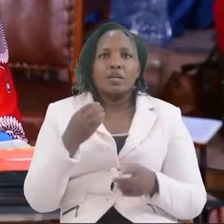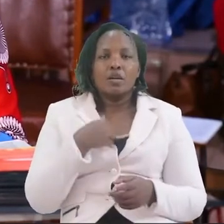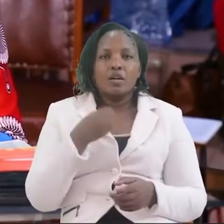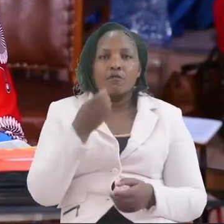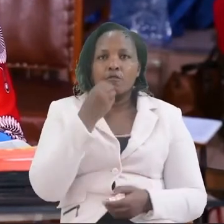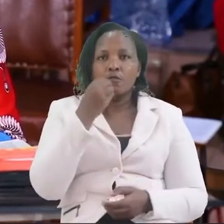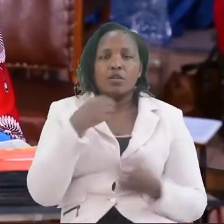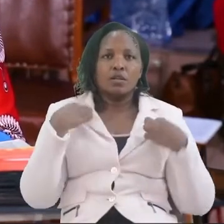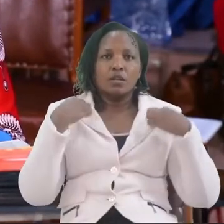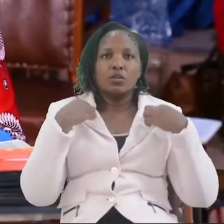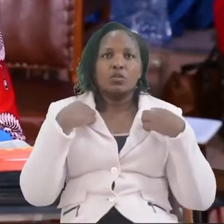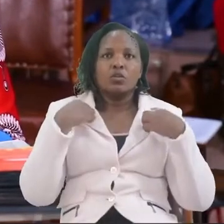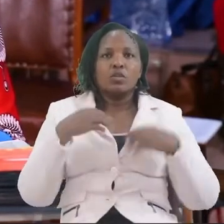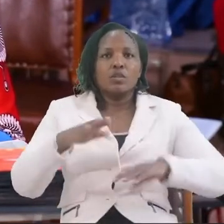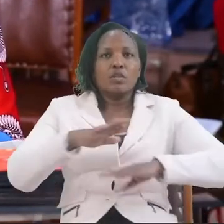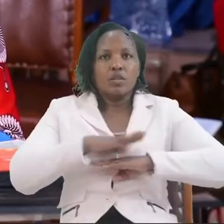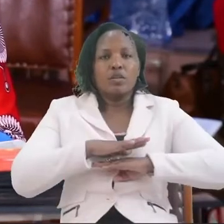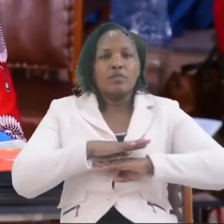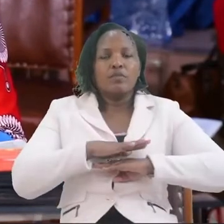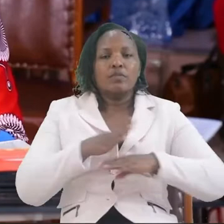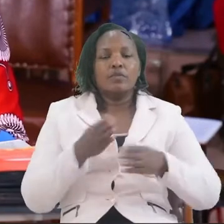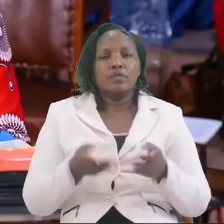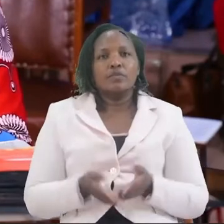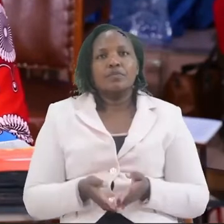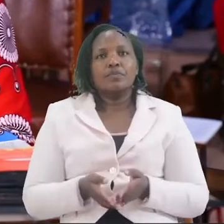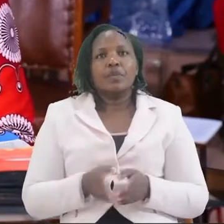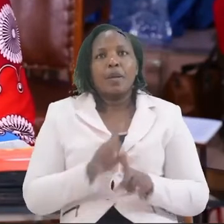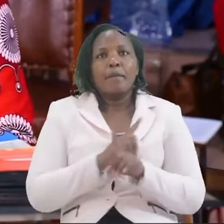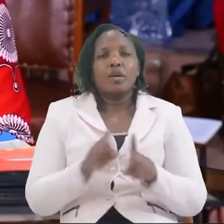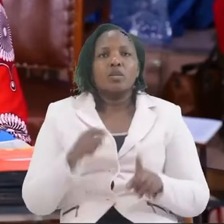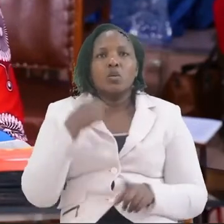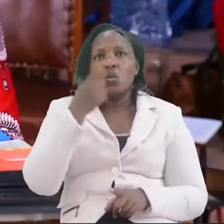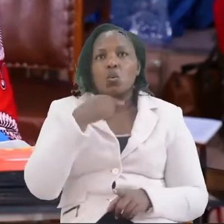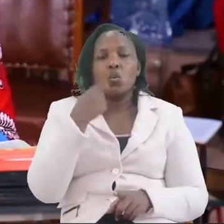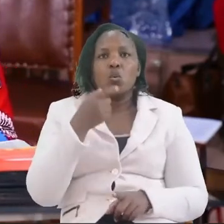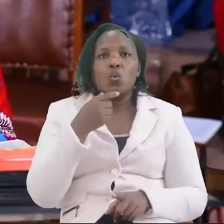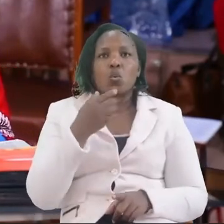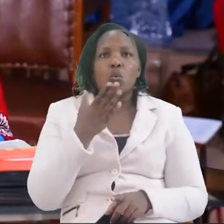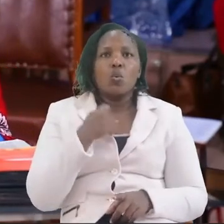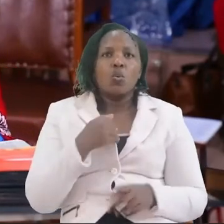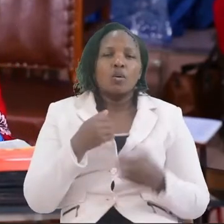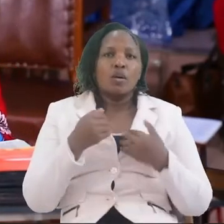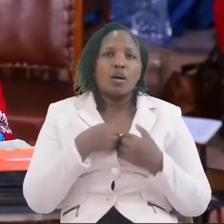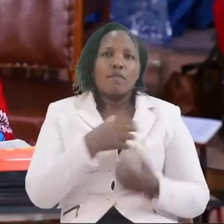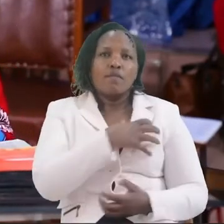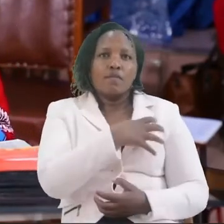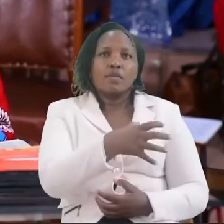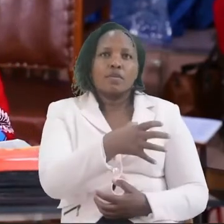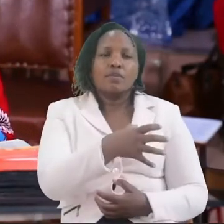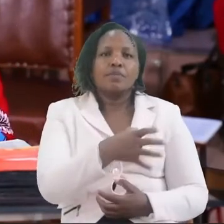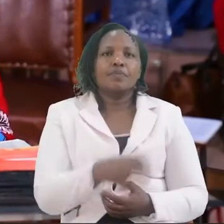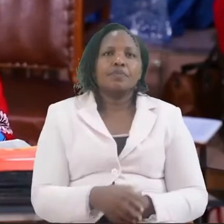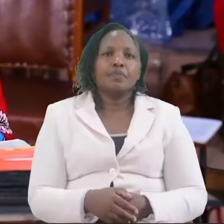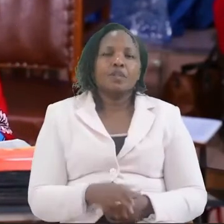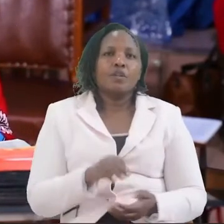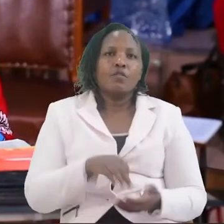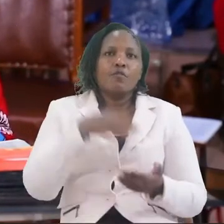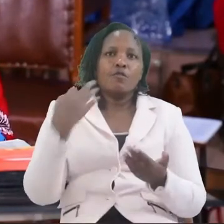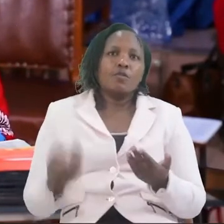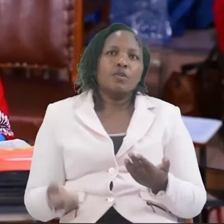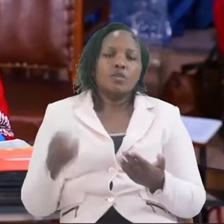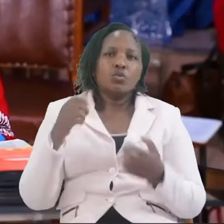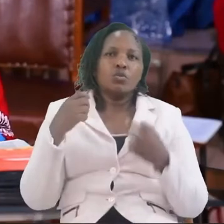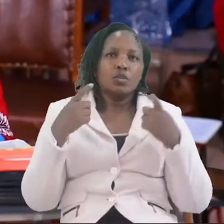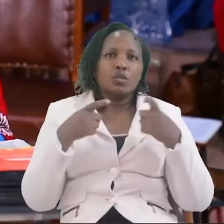nguo tutadhilika na vitu hivyo. Lakini hao wataka ukua na mali auanguka